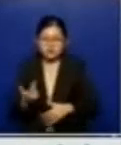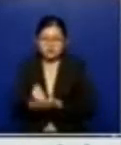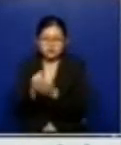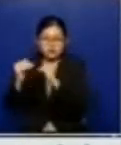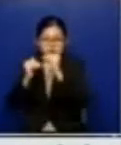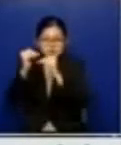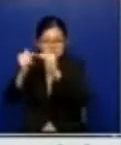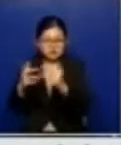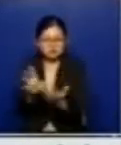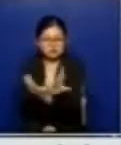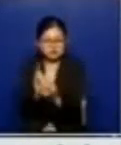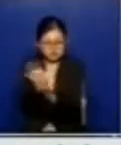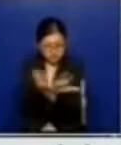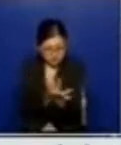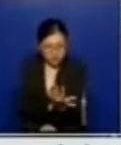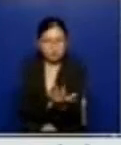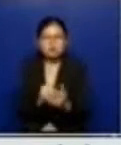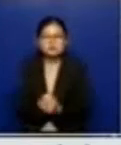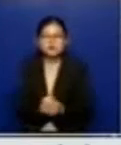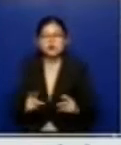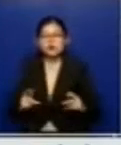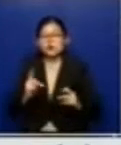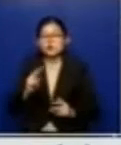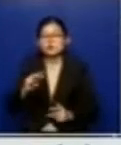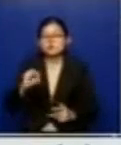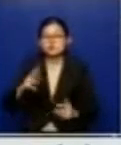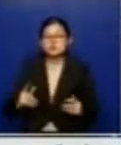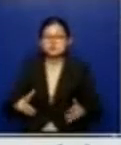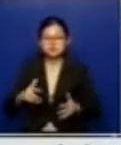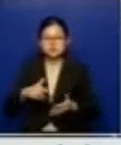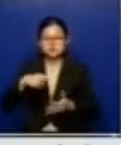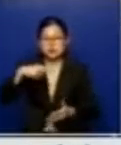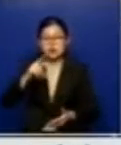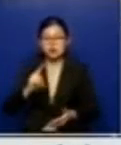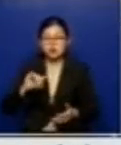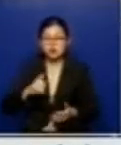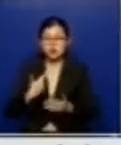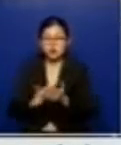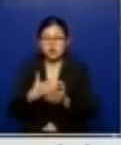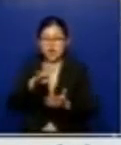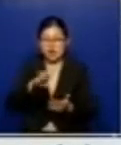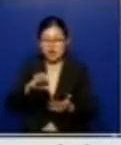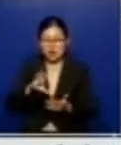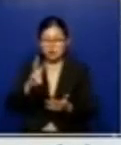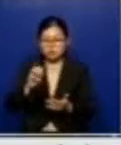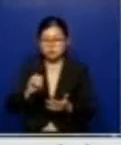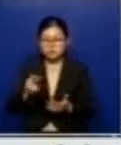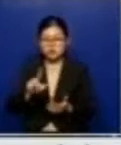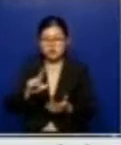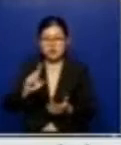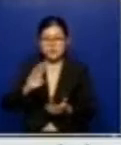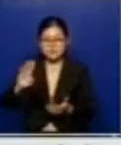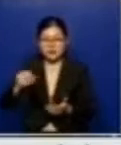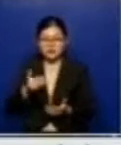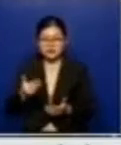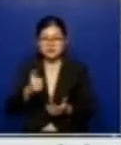ส่งเสริมและพัฒนาคุณภาพคนพิการอันนี้นะครับได้562ล้านบาทนะครับ